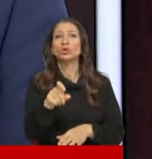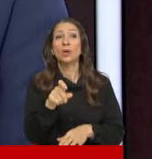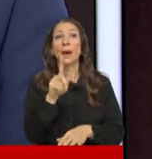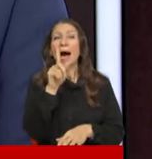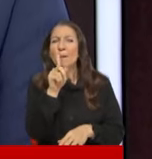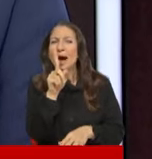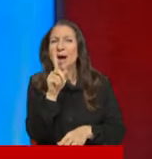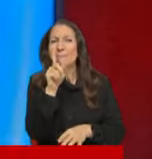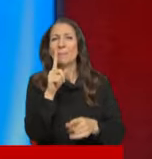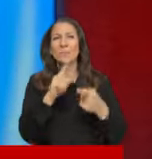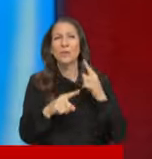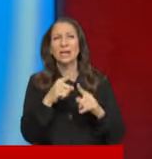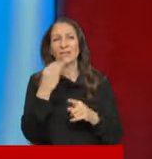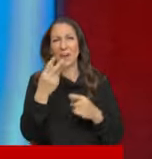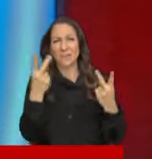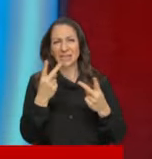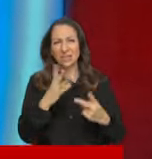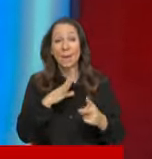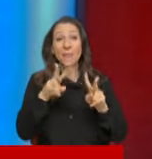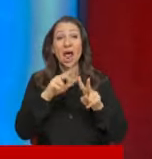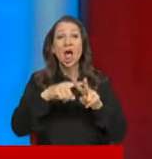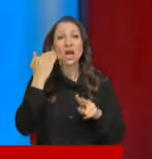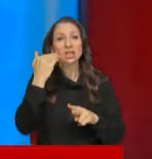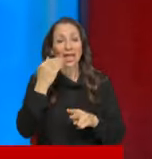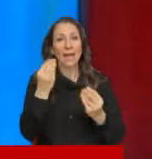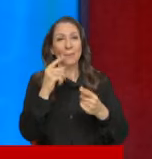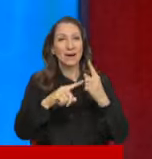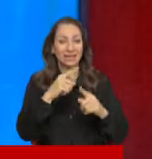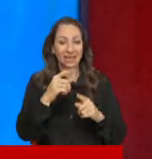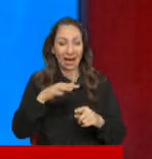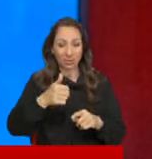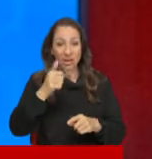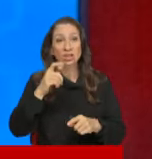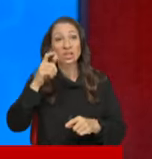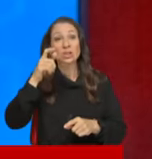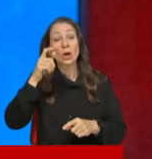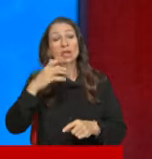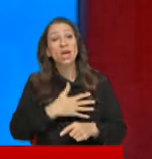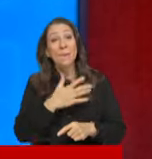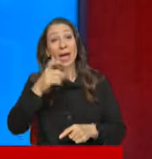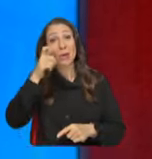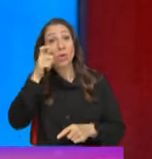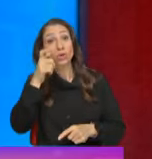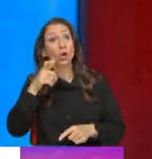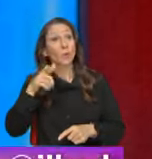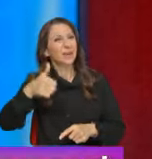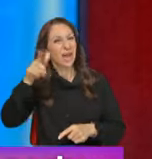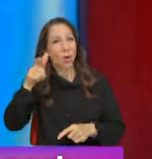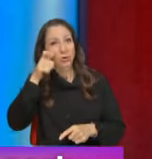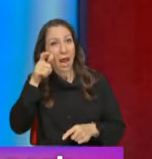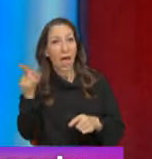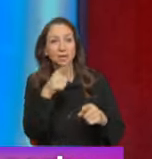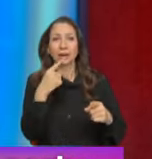yalnız hemen bir Siyasette verilen mesaj daha var Meral Akşener iyi Parti Genel Başkanı Cumhuriyet Halk Partisi genel başkanı Özgür Özel arasında Eee